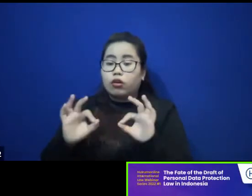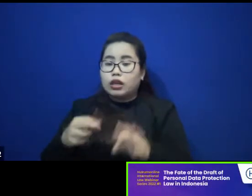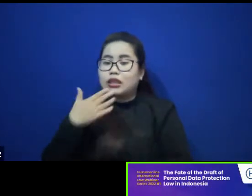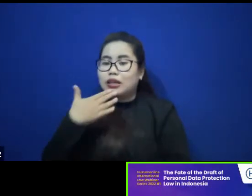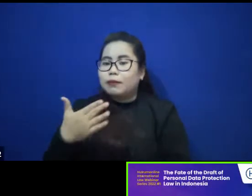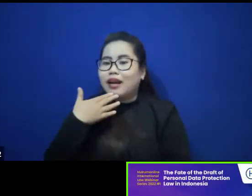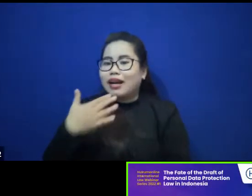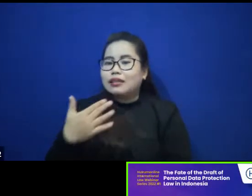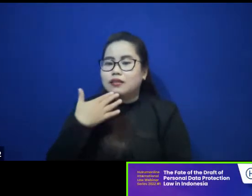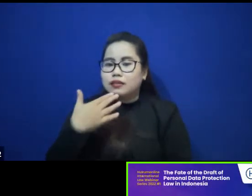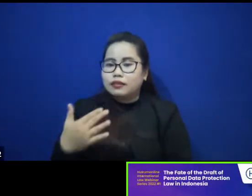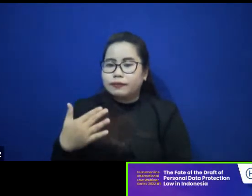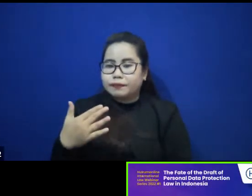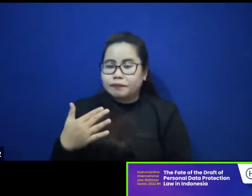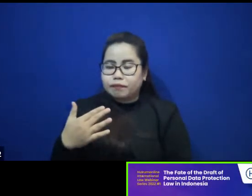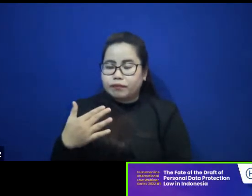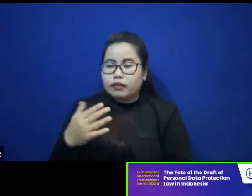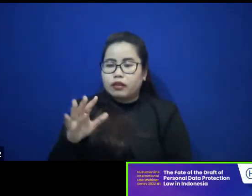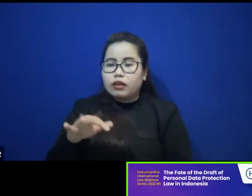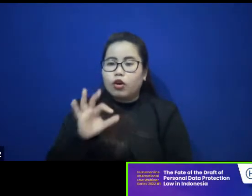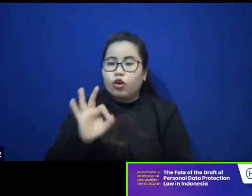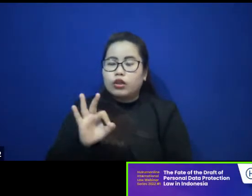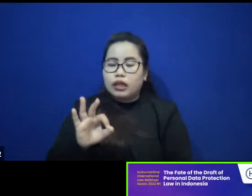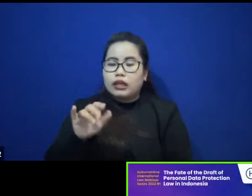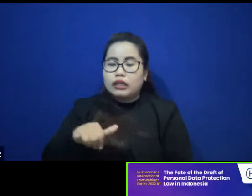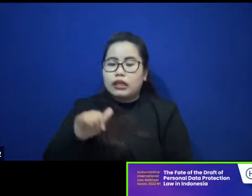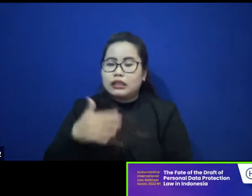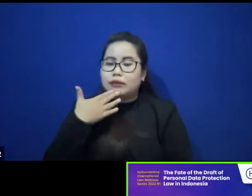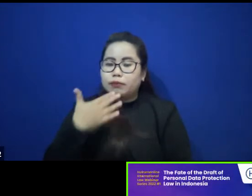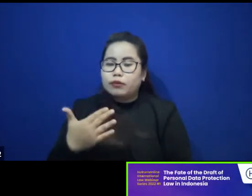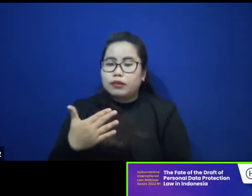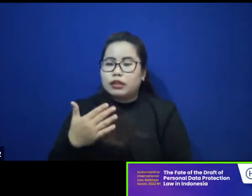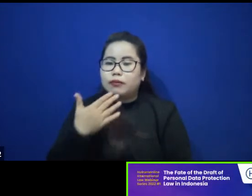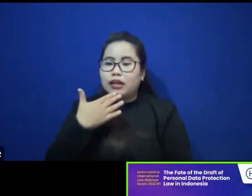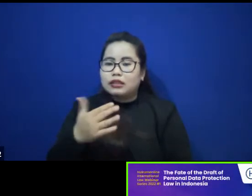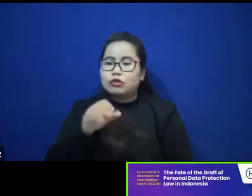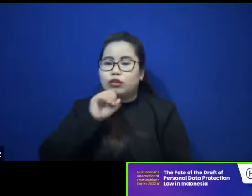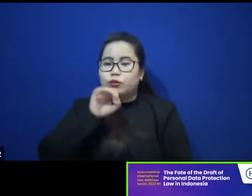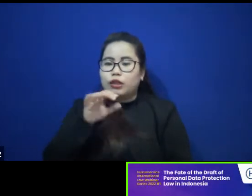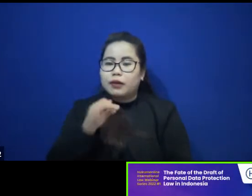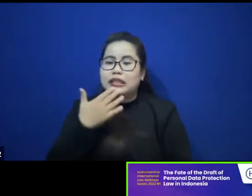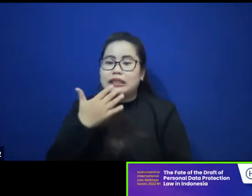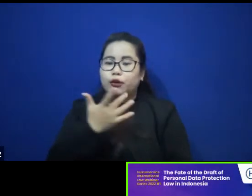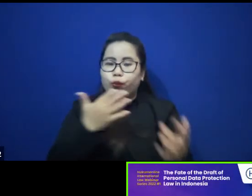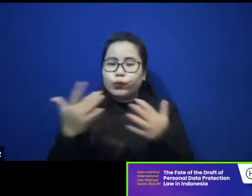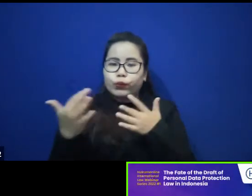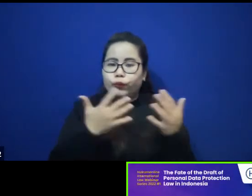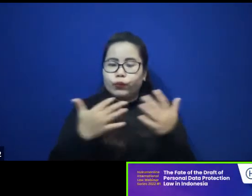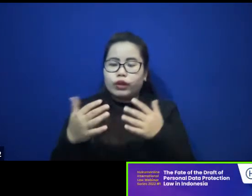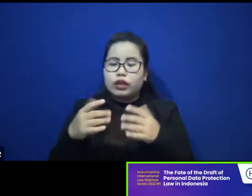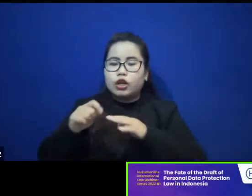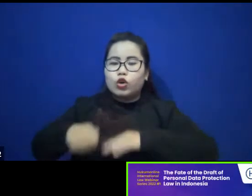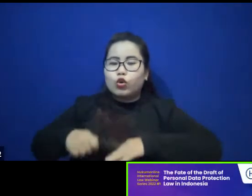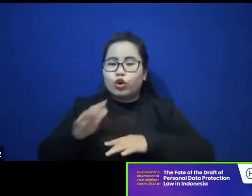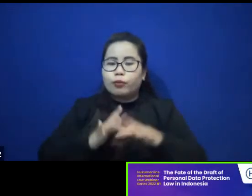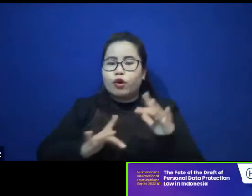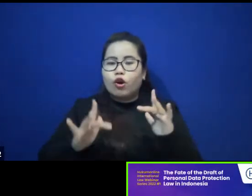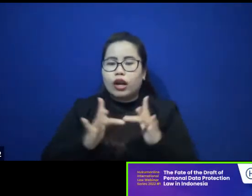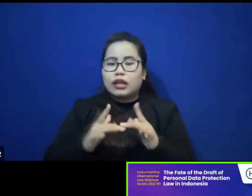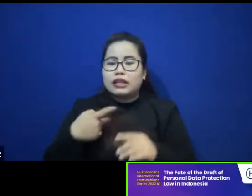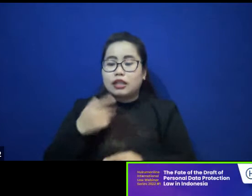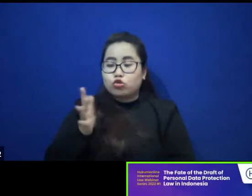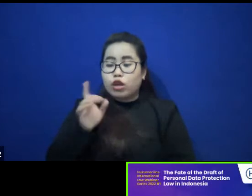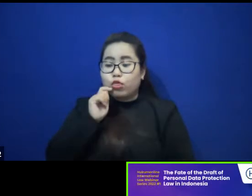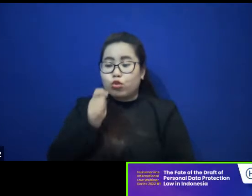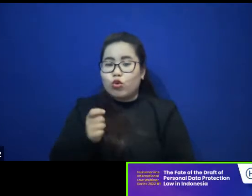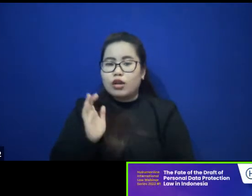sekali eh iya dipateni Terima kasih sudah mengucapkan selamat ulang tahun ke hukum online kita Om udah